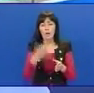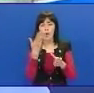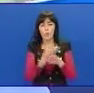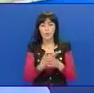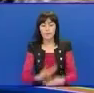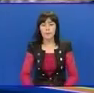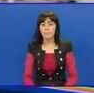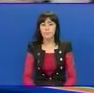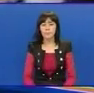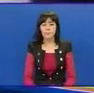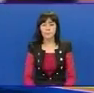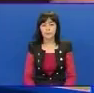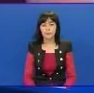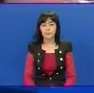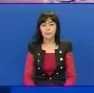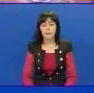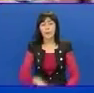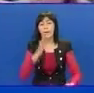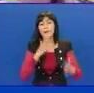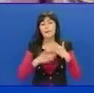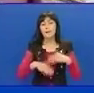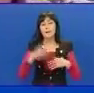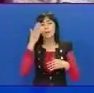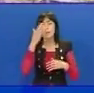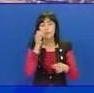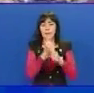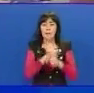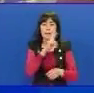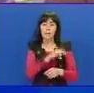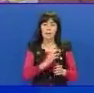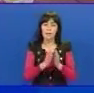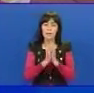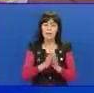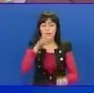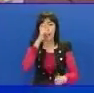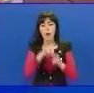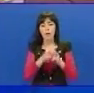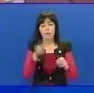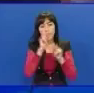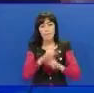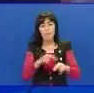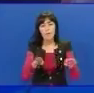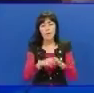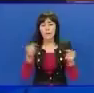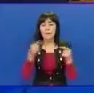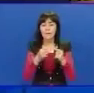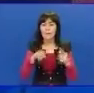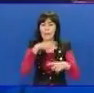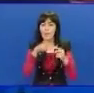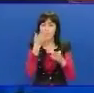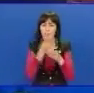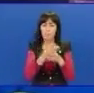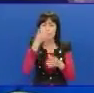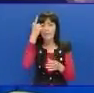берді. Берекені көктен емес, әрқашан еткен еңбектен тілеген аға буын, ұрпағына сапалы білім берумен қатар белгілі бір кәсіпке баулуы да